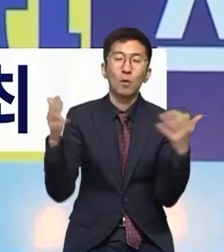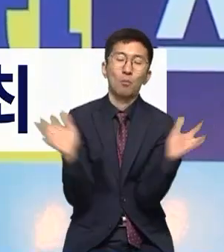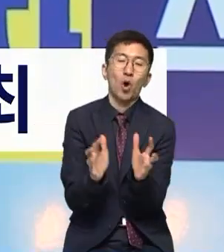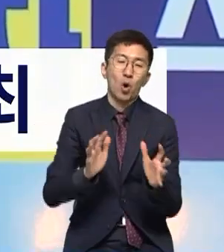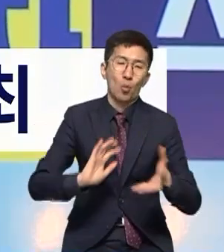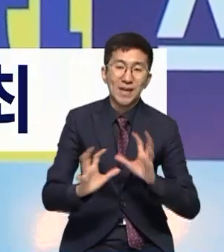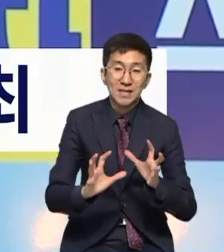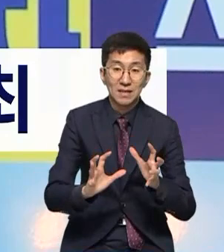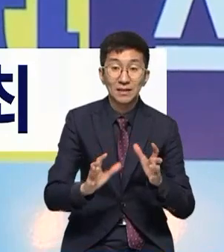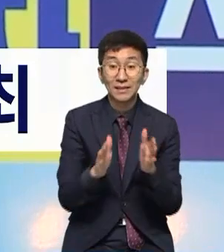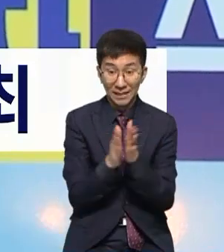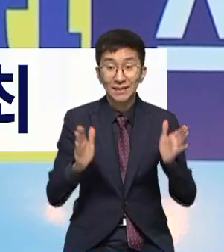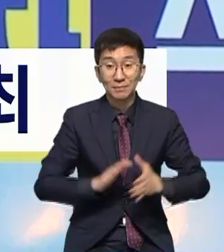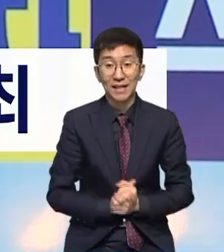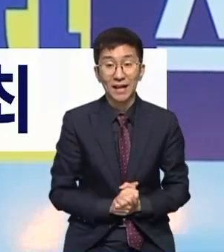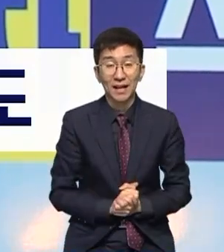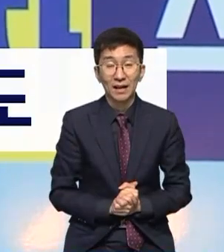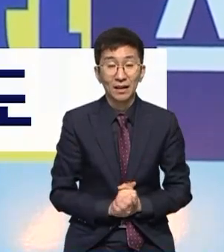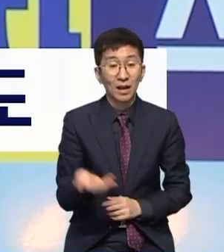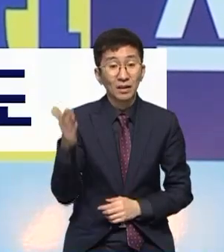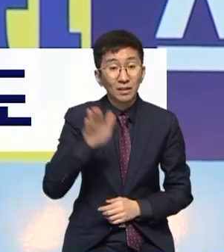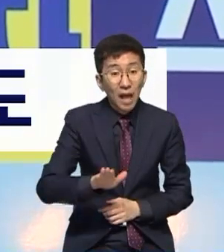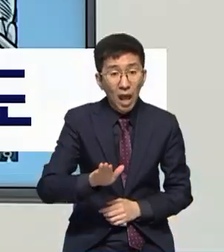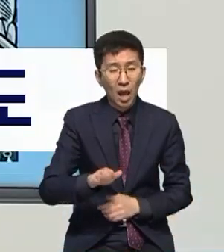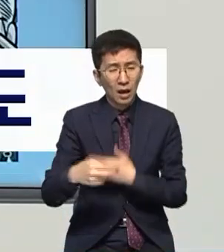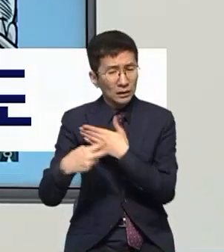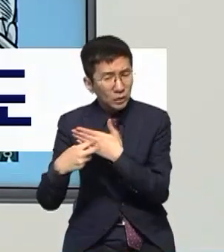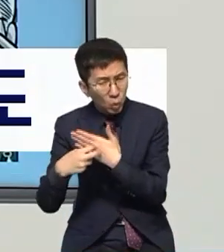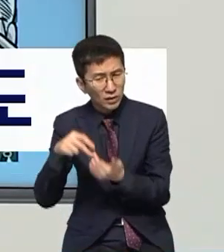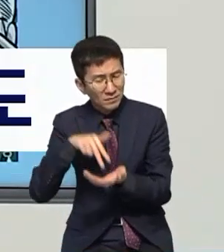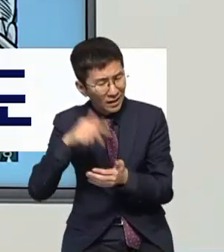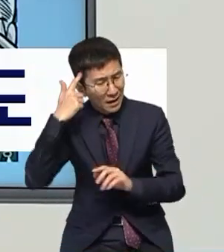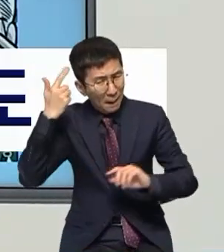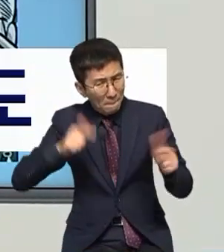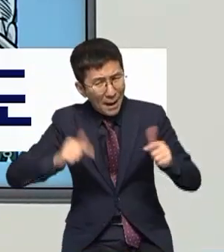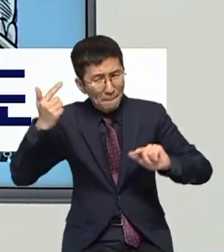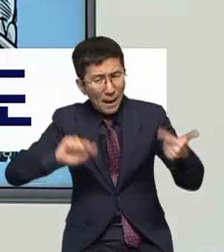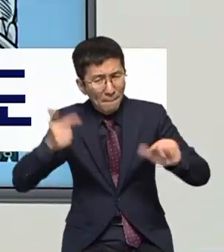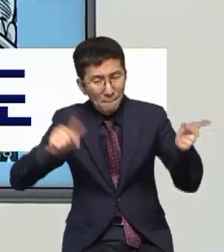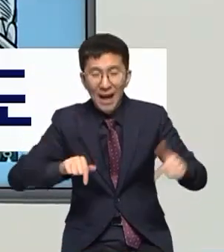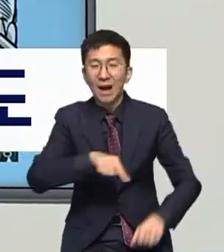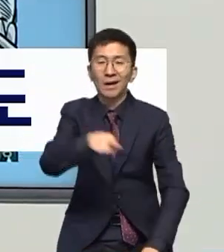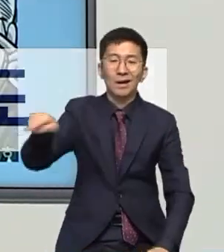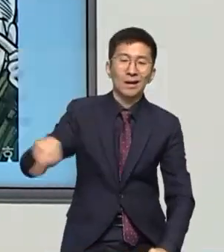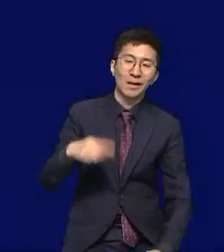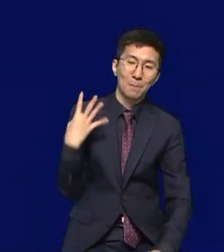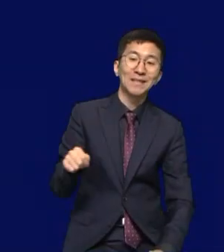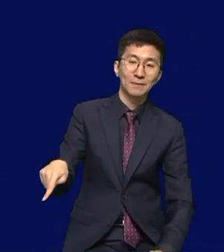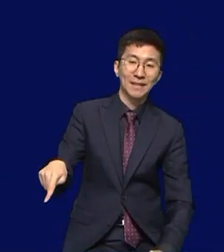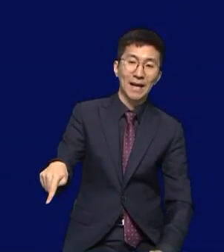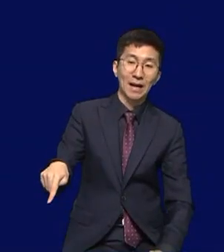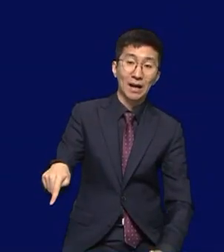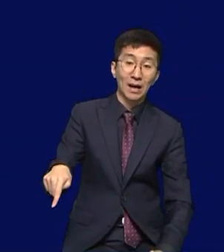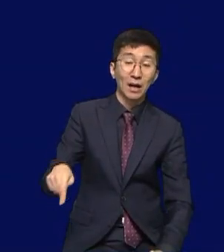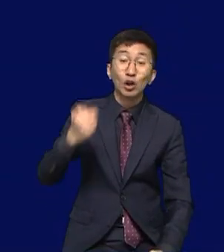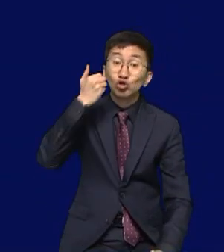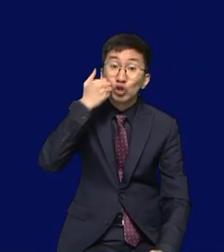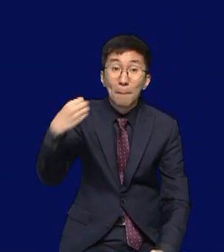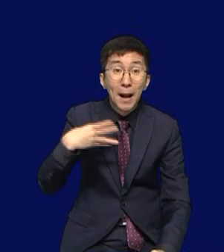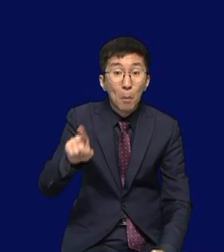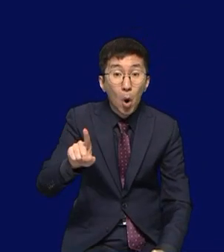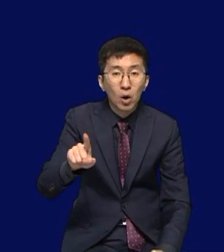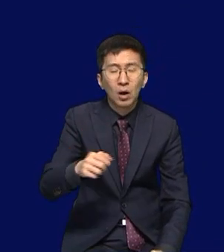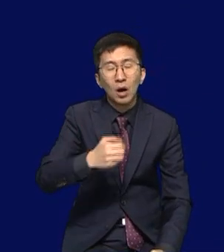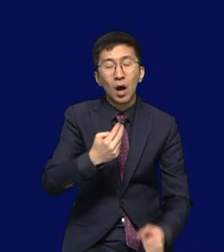공론화에 나섰습니다. 하지만 보건의료계를 중심으로 실현 가능성에 대한 우려의 목소리가 나옵니다. 한 전문가는